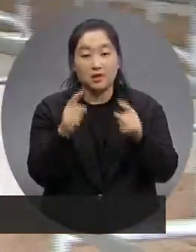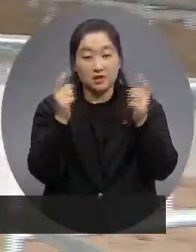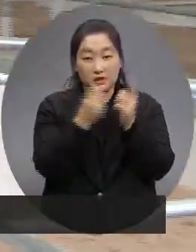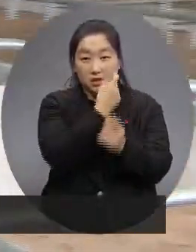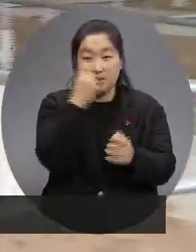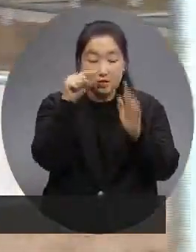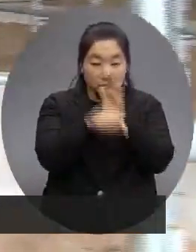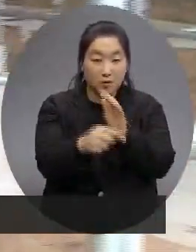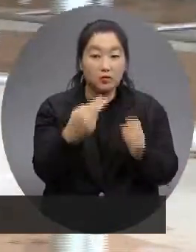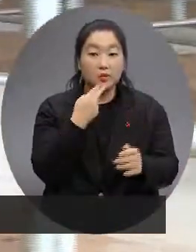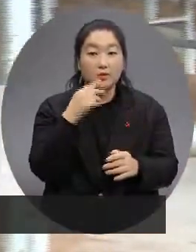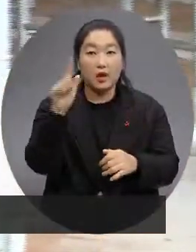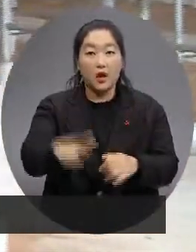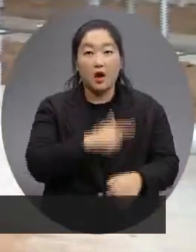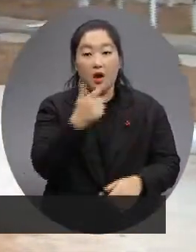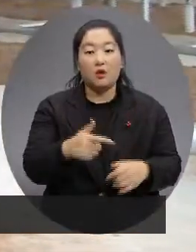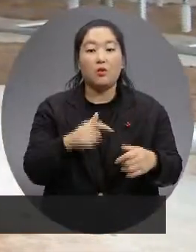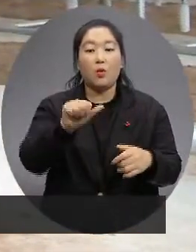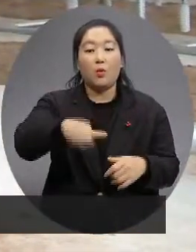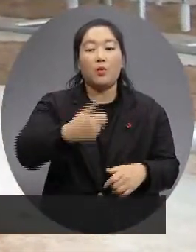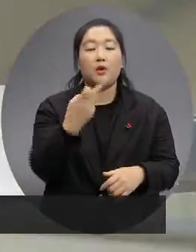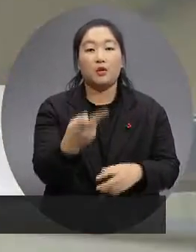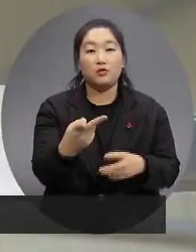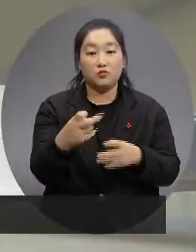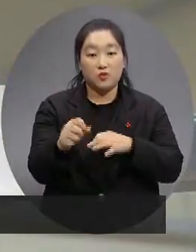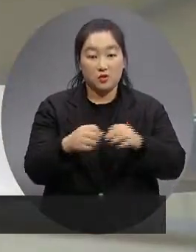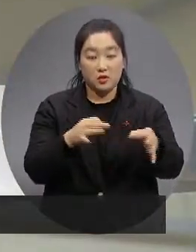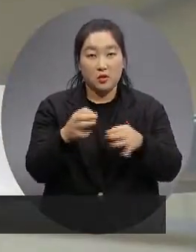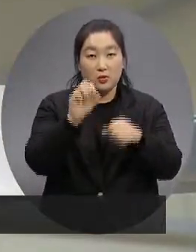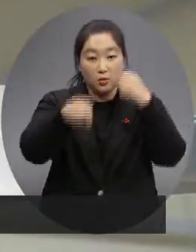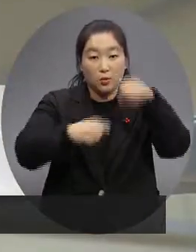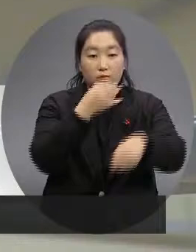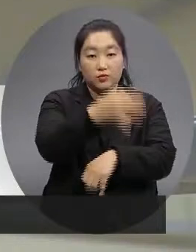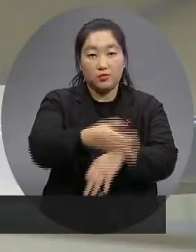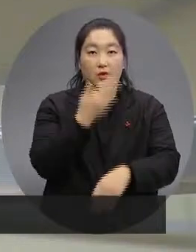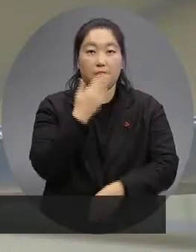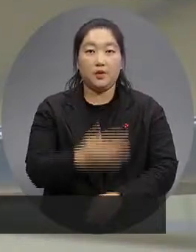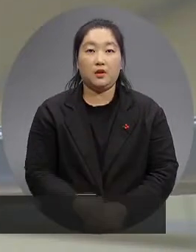없이도 하루 512마리의 가축 거래가 가능한 시설입니다.